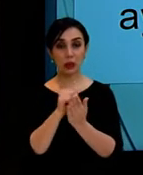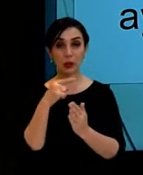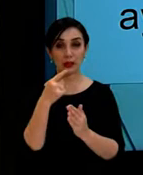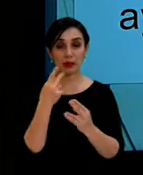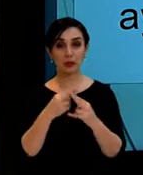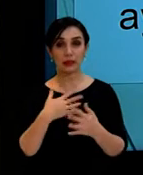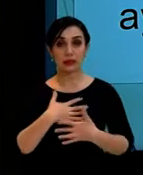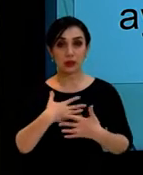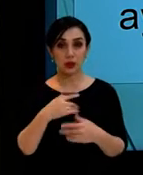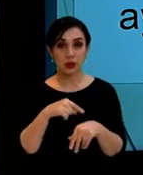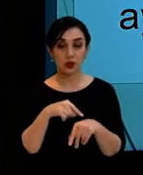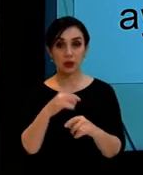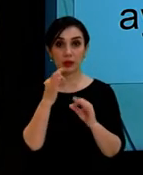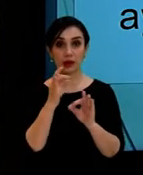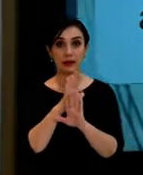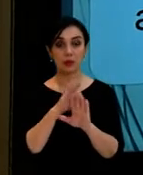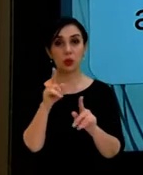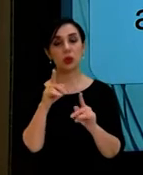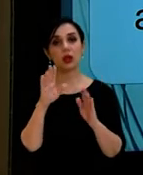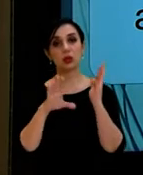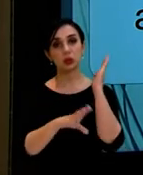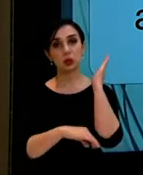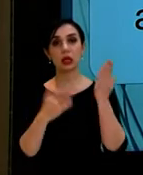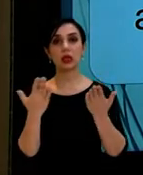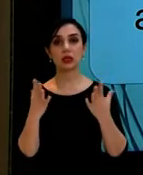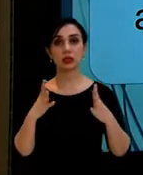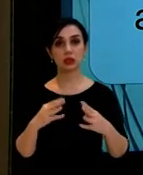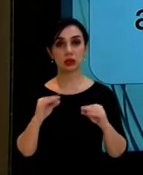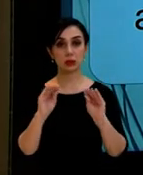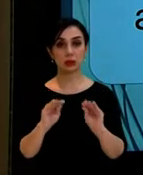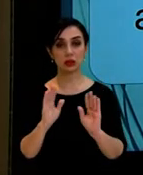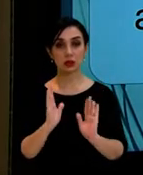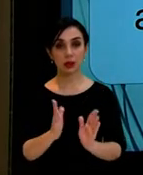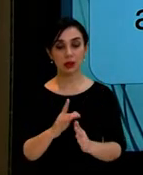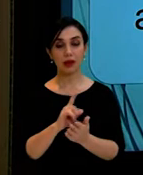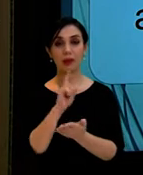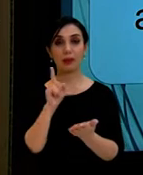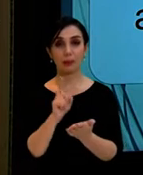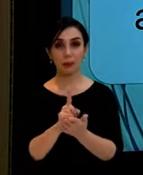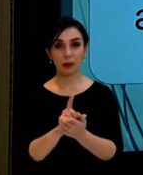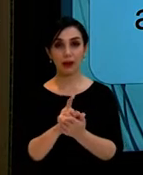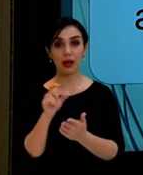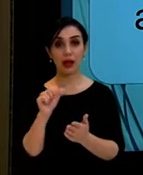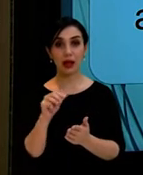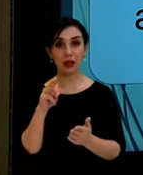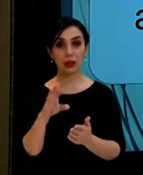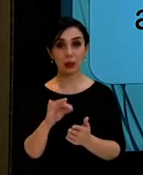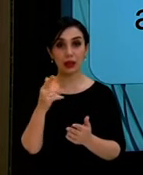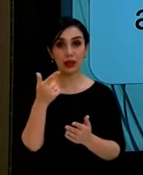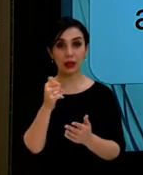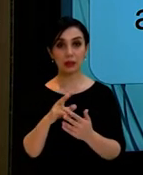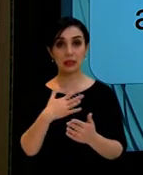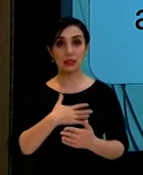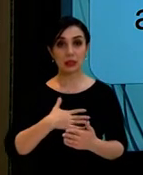bilan aytilmasa, ulardan so'ng qanday tinish belgisi qo'yiladi? Albatta, ato gaplar his-hayajon